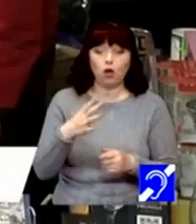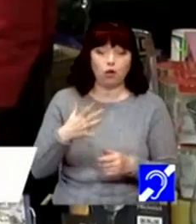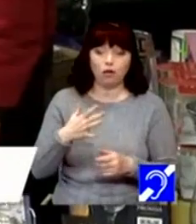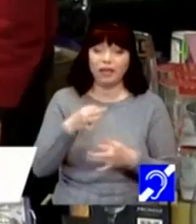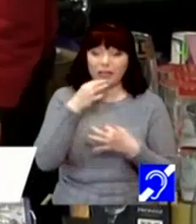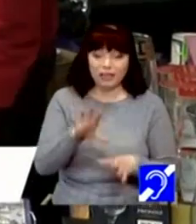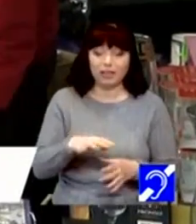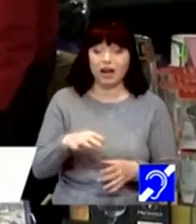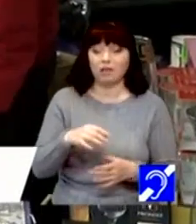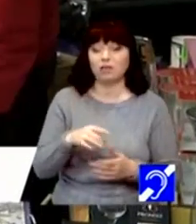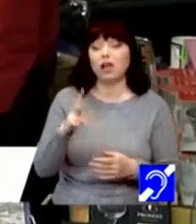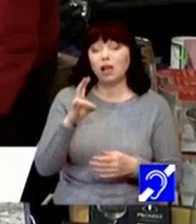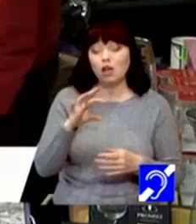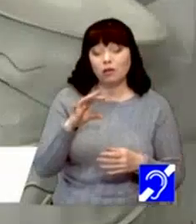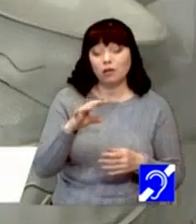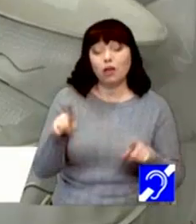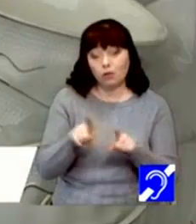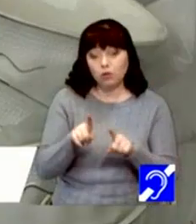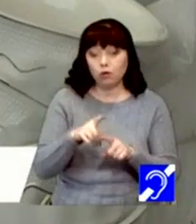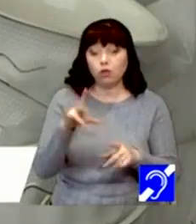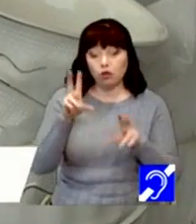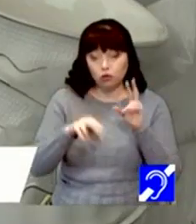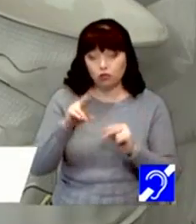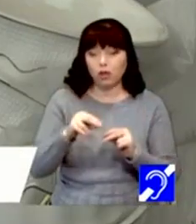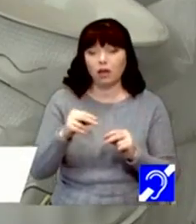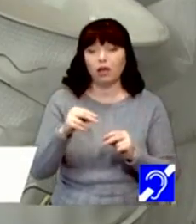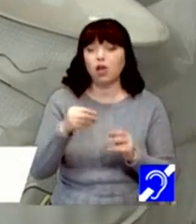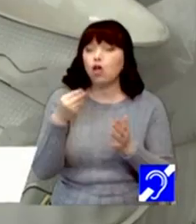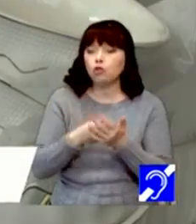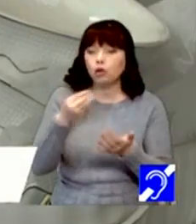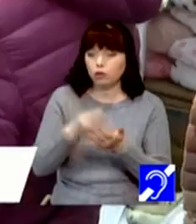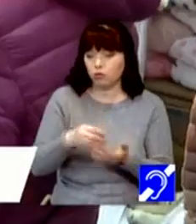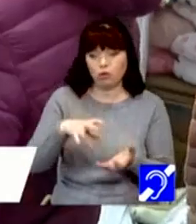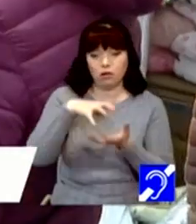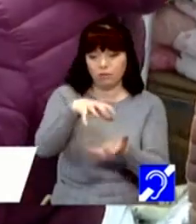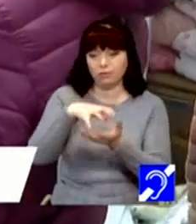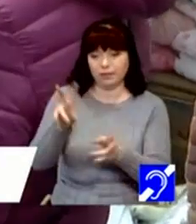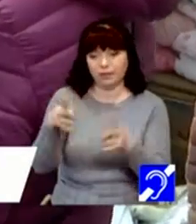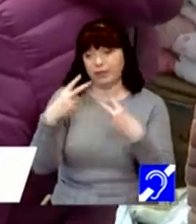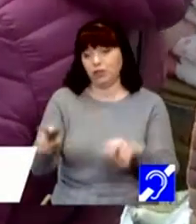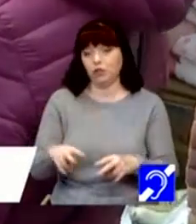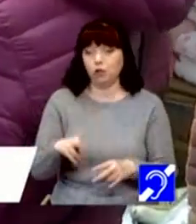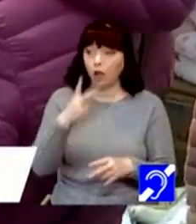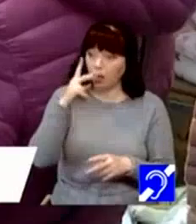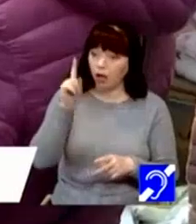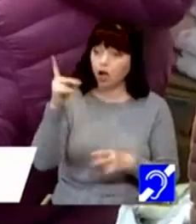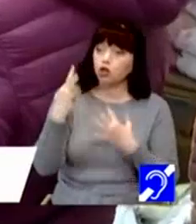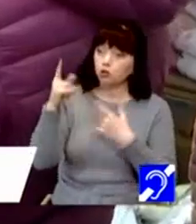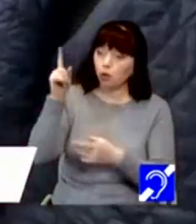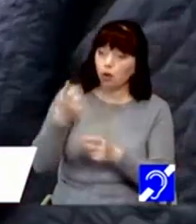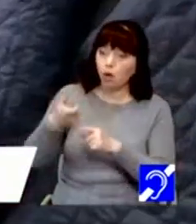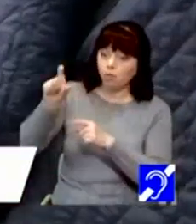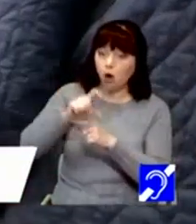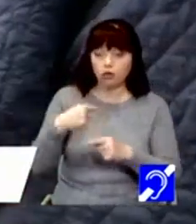ia învățat pe unii credincioși să nu pună preț pe să le copioase la cimitir sau pe competiția pentru cantitatea de